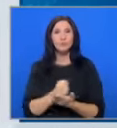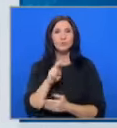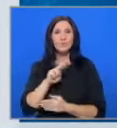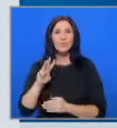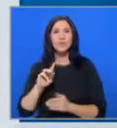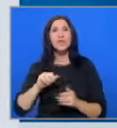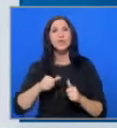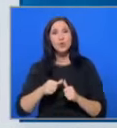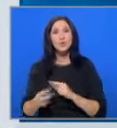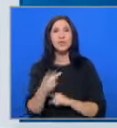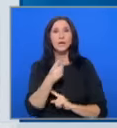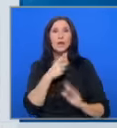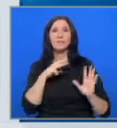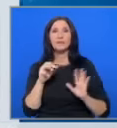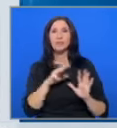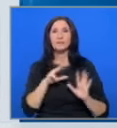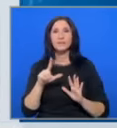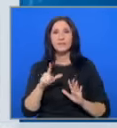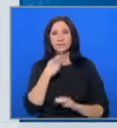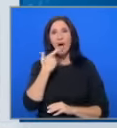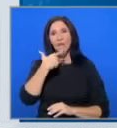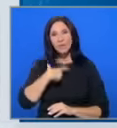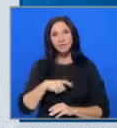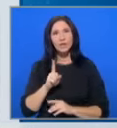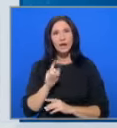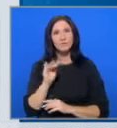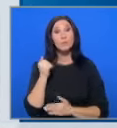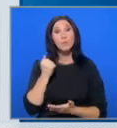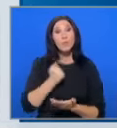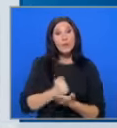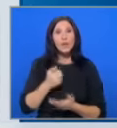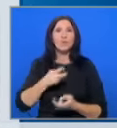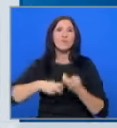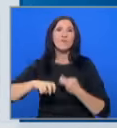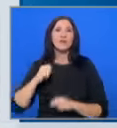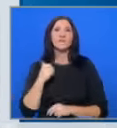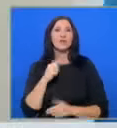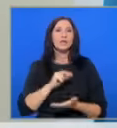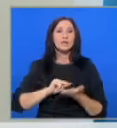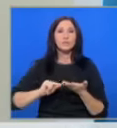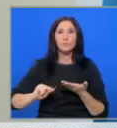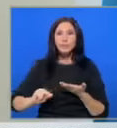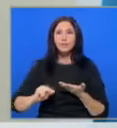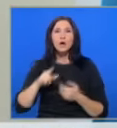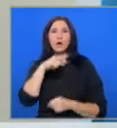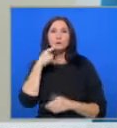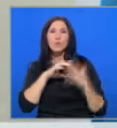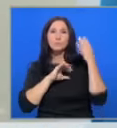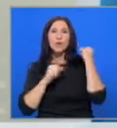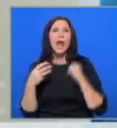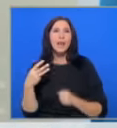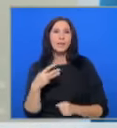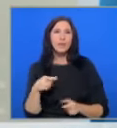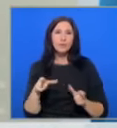юли 1997 година. Автентичността му трябва да бъде потвърдена от проверката в агенцията по вписванията. И руският посланик